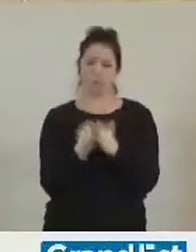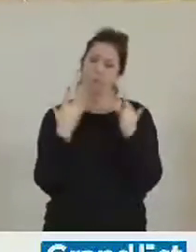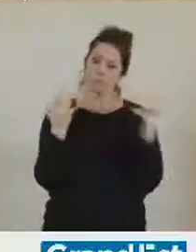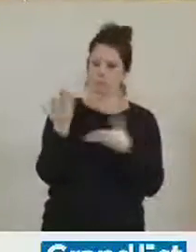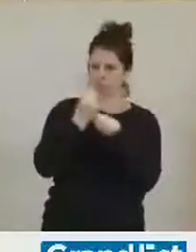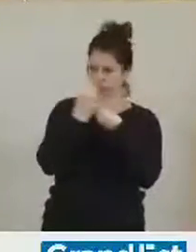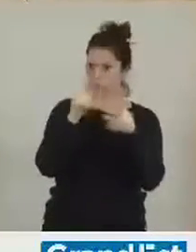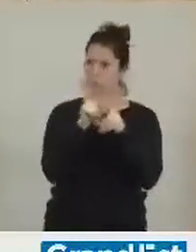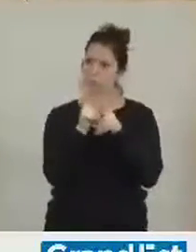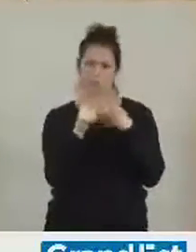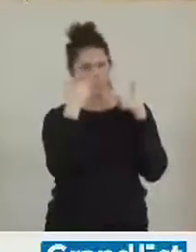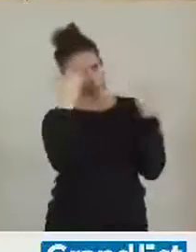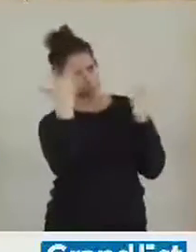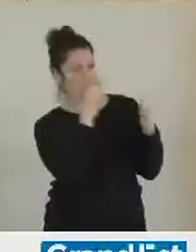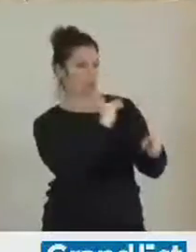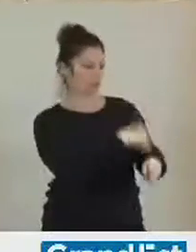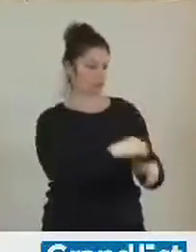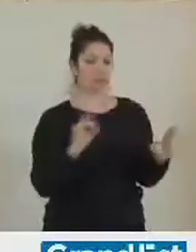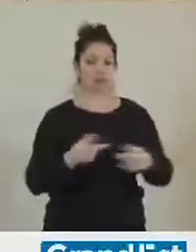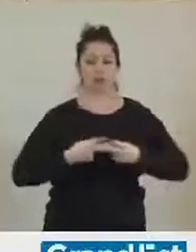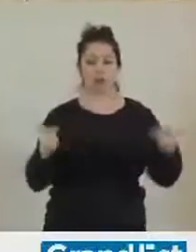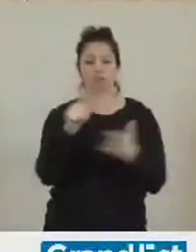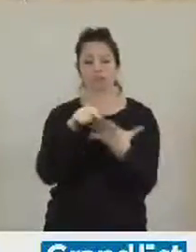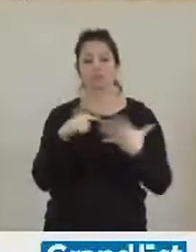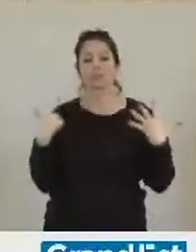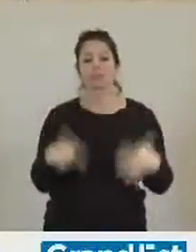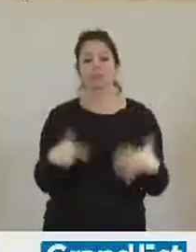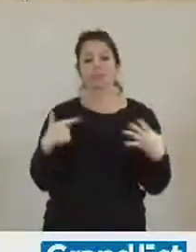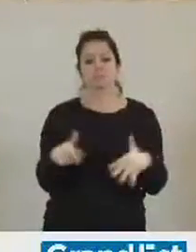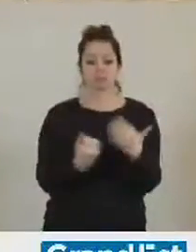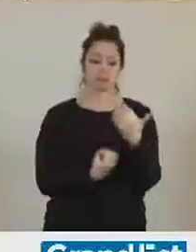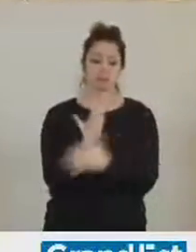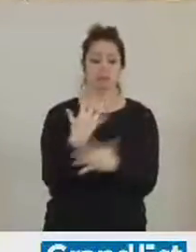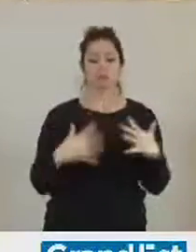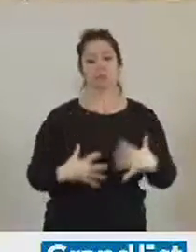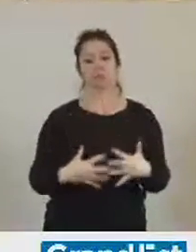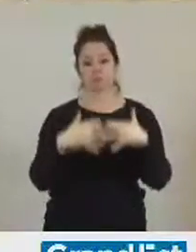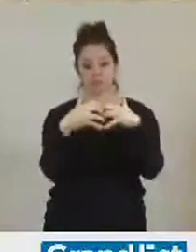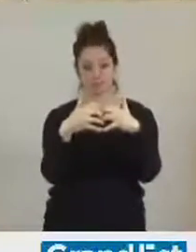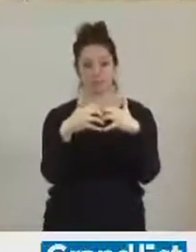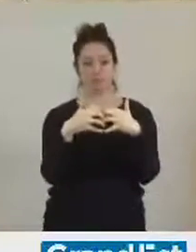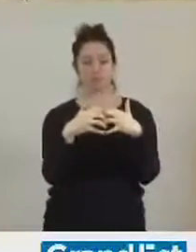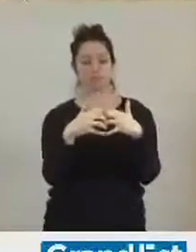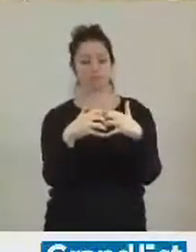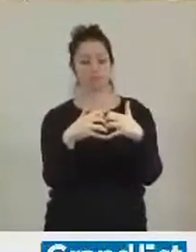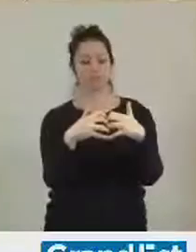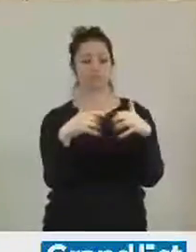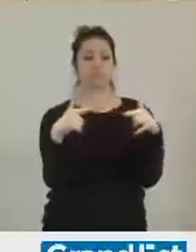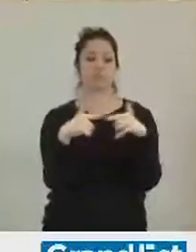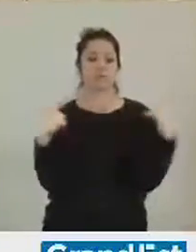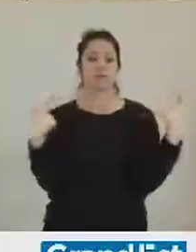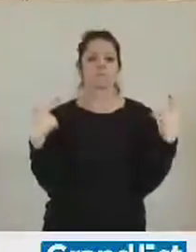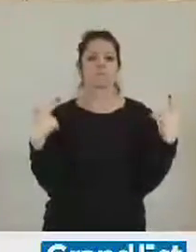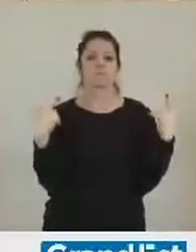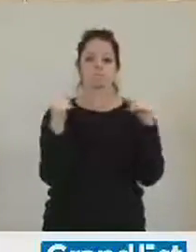sportif. Je tiens à vous annoncer qu'au cours de l'année 2017, un nouveau dispositif, une carte jeune Grand Est sera